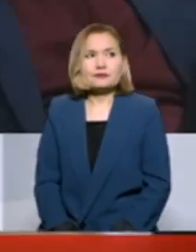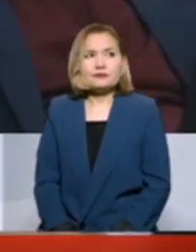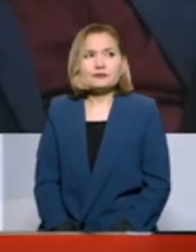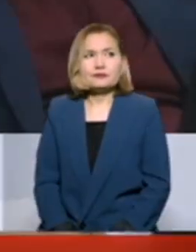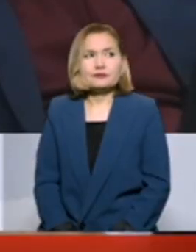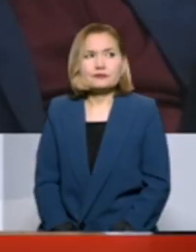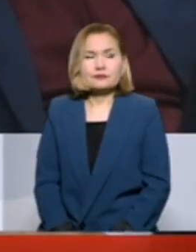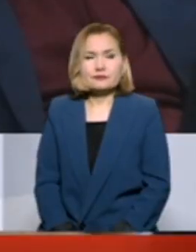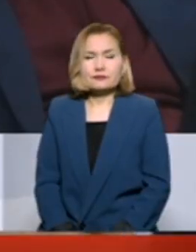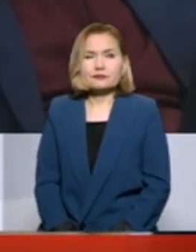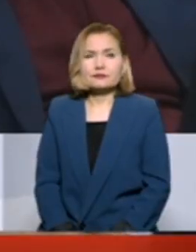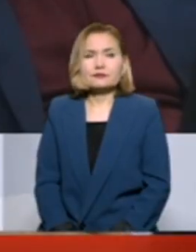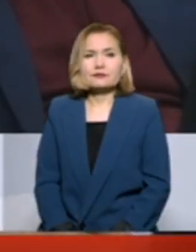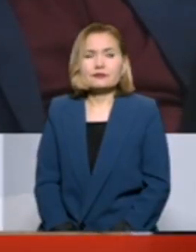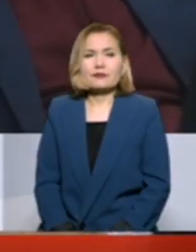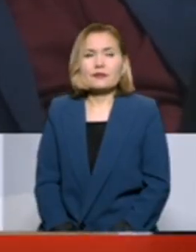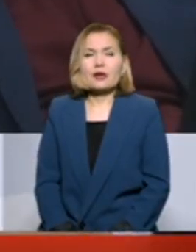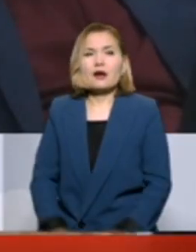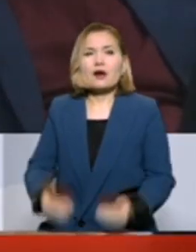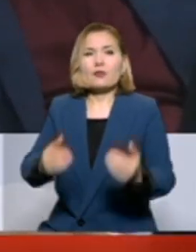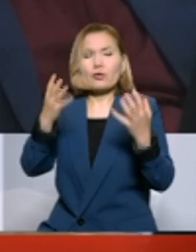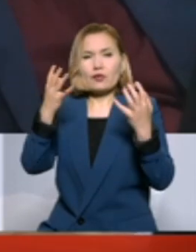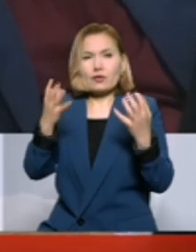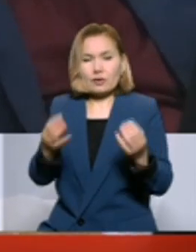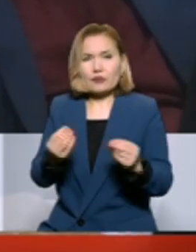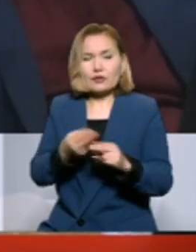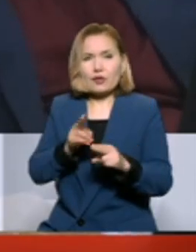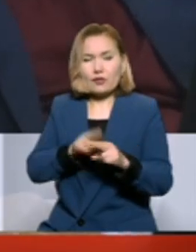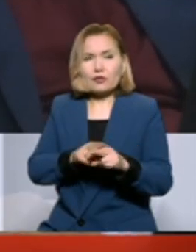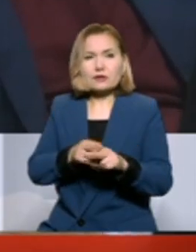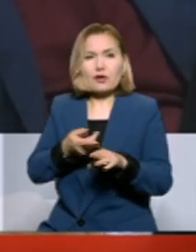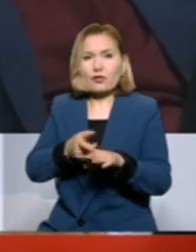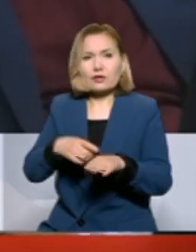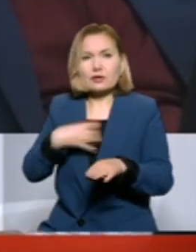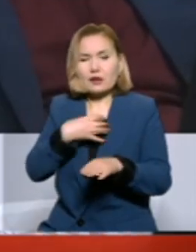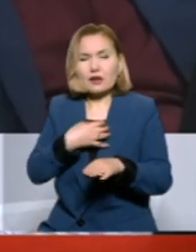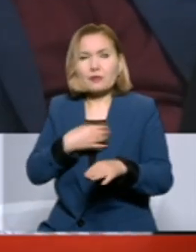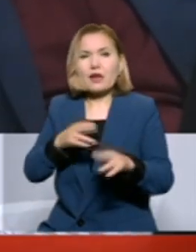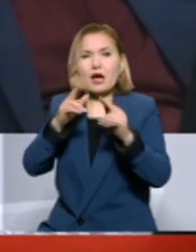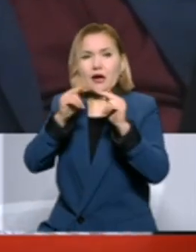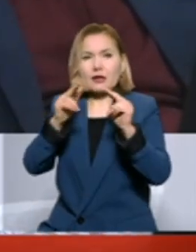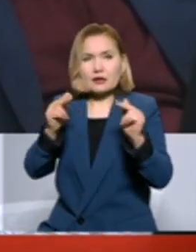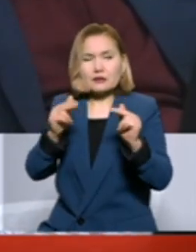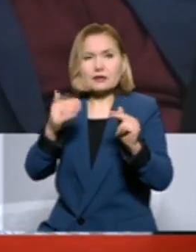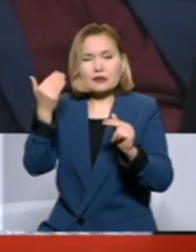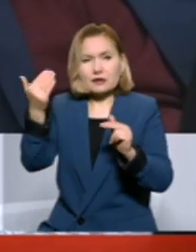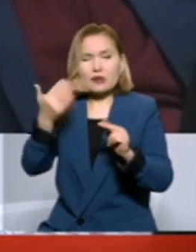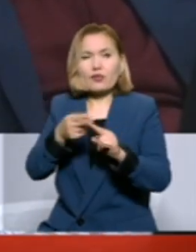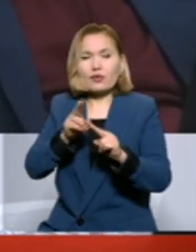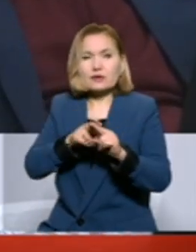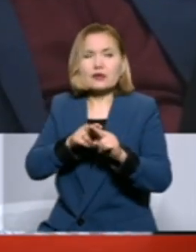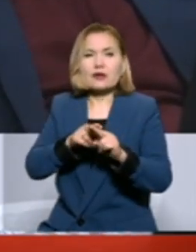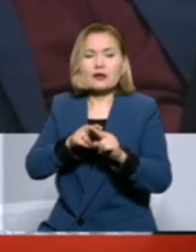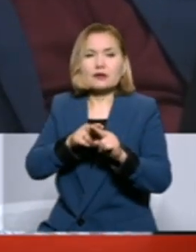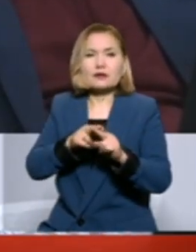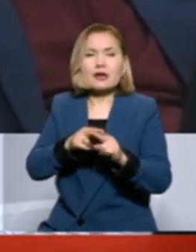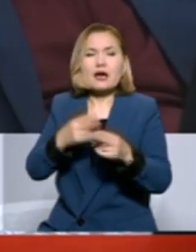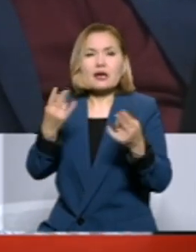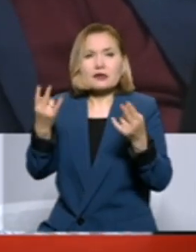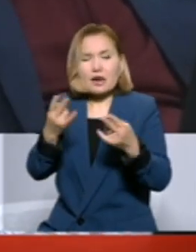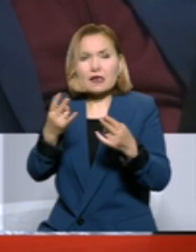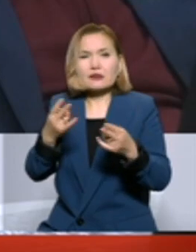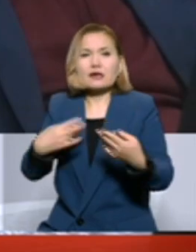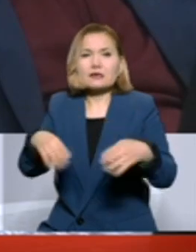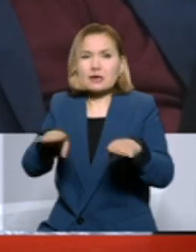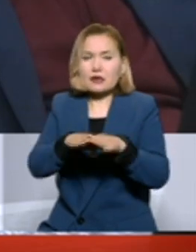Осы резиденция бүгінгі таңда уже актуалды жоқ. Ол баяғыда риксіз жоқ, басқа гайсинсылар жоқ кезде, оны анау ел басылар